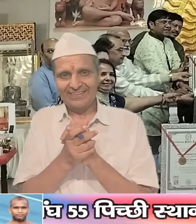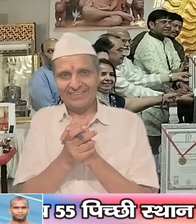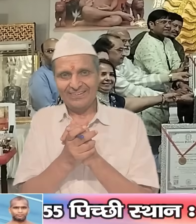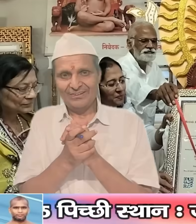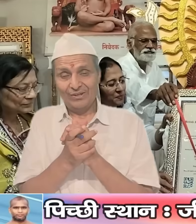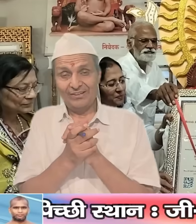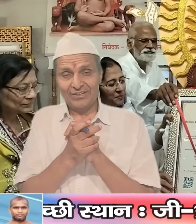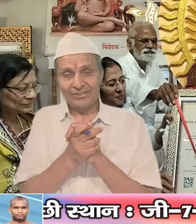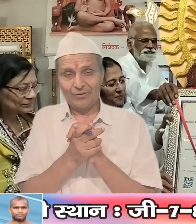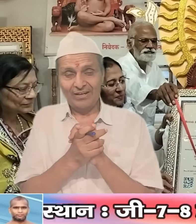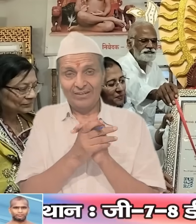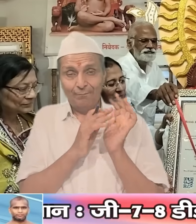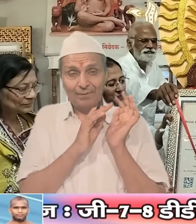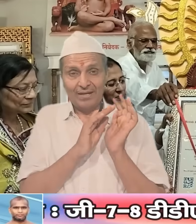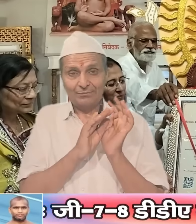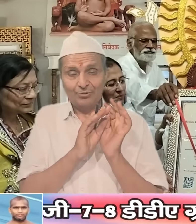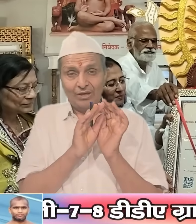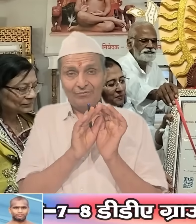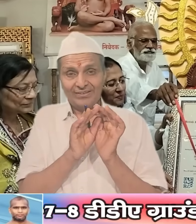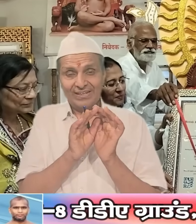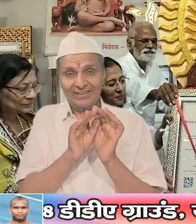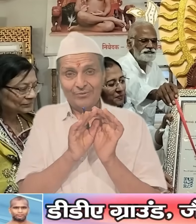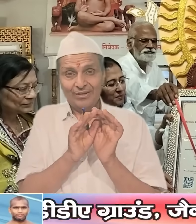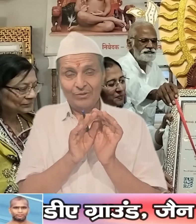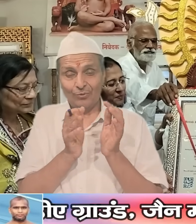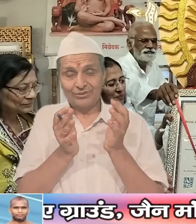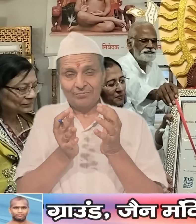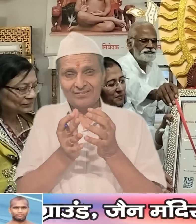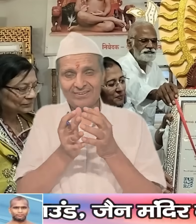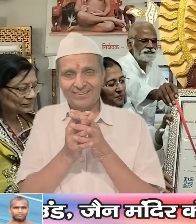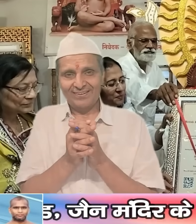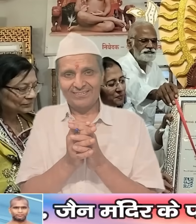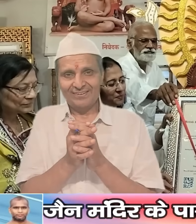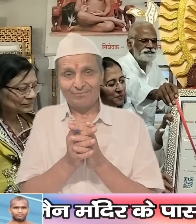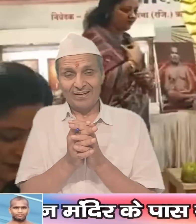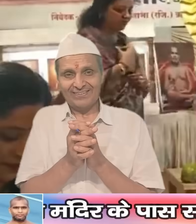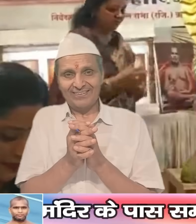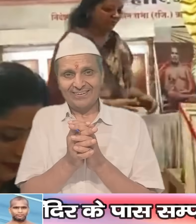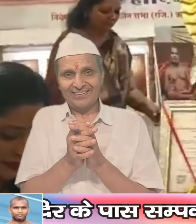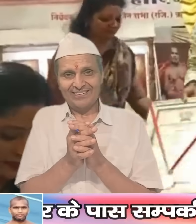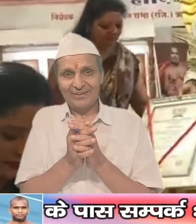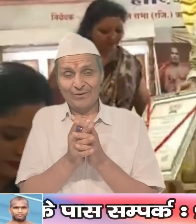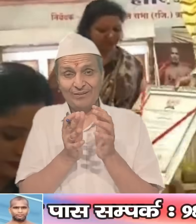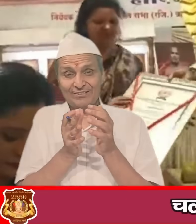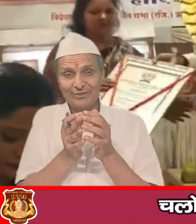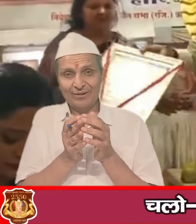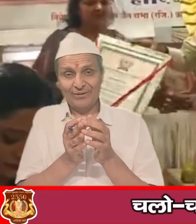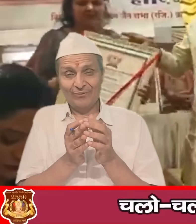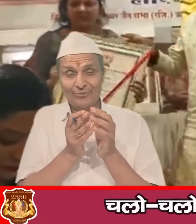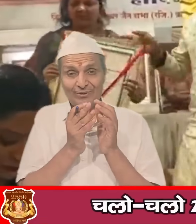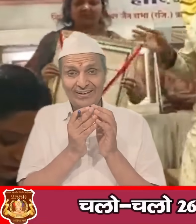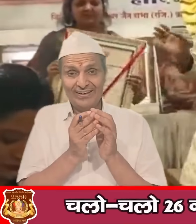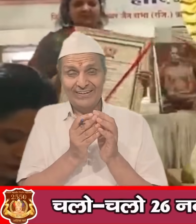लिए। इसके अंदर उनकी ना प्राकृत में जो काव्य रचनाएं लिखी उन्होंने, उन सबका संकलन है प्राकृत के अंदर, और इसके